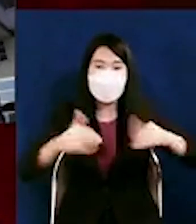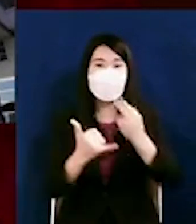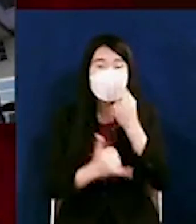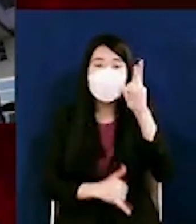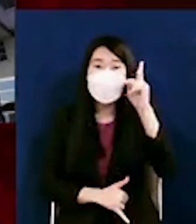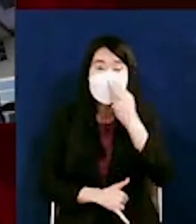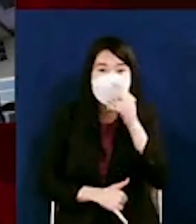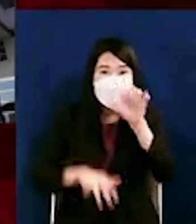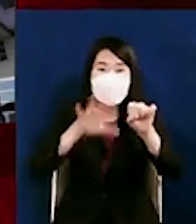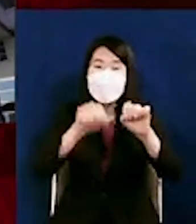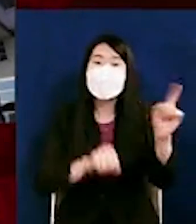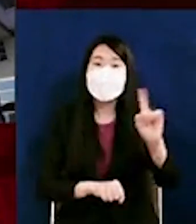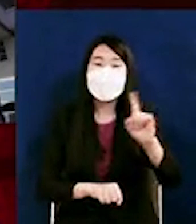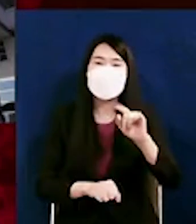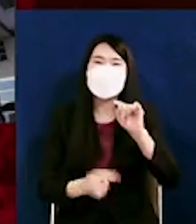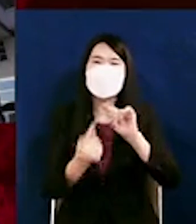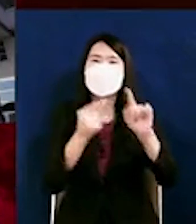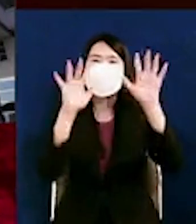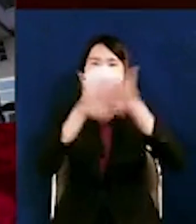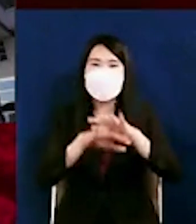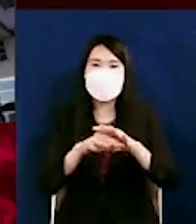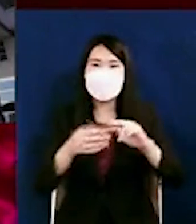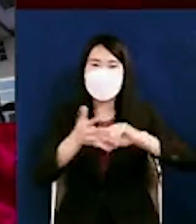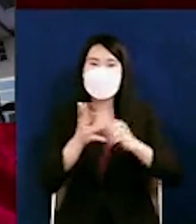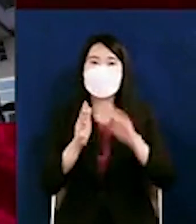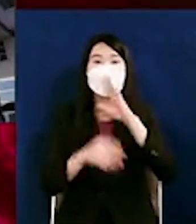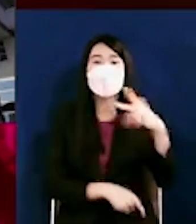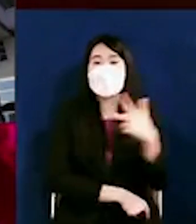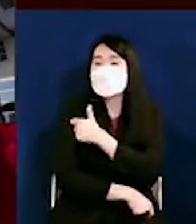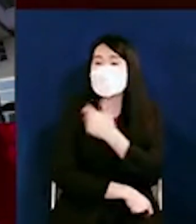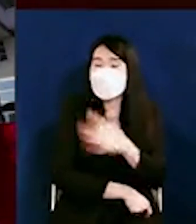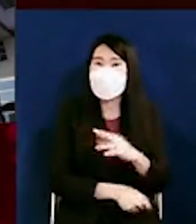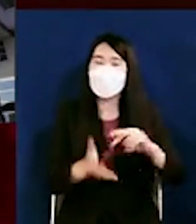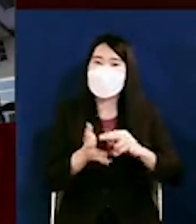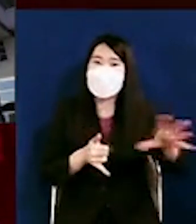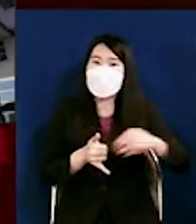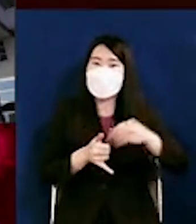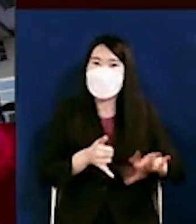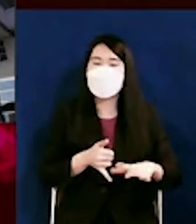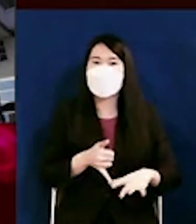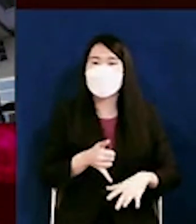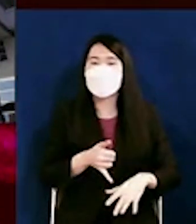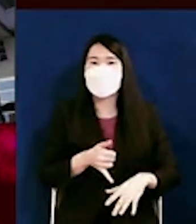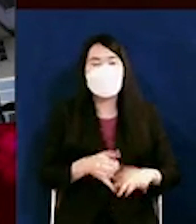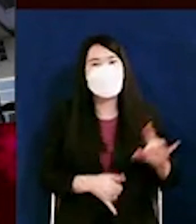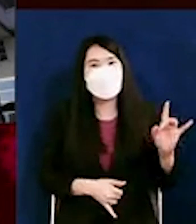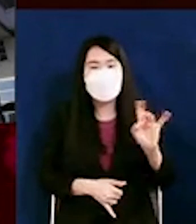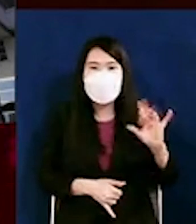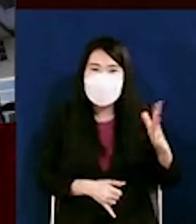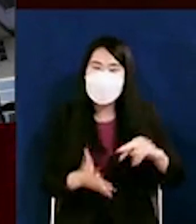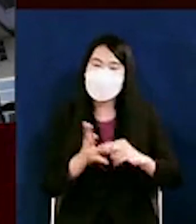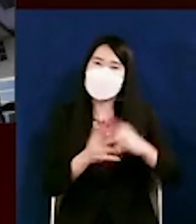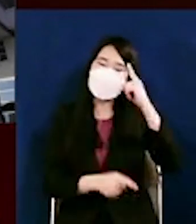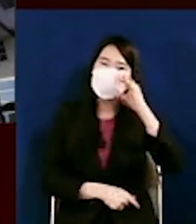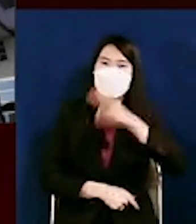ลชนจับได้นะครับว่ามันเป็นตำแหน่งที่หลบภูมิได้นะครับแล้วก็ทำให้อาการเนี่ยอาจจะมีมากกว่